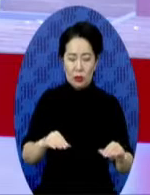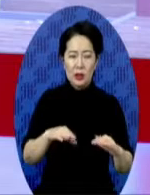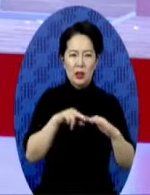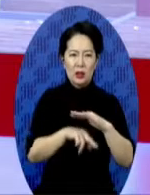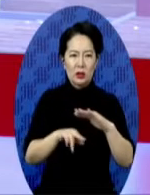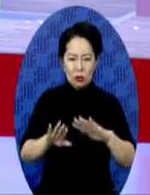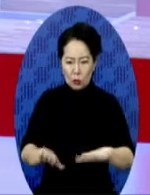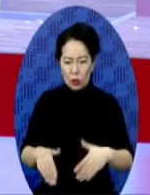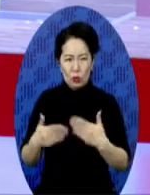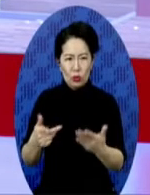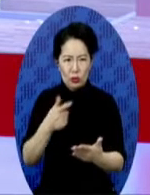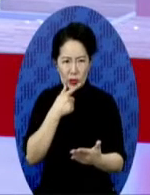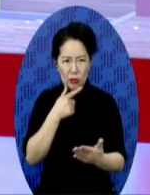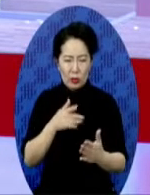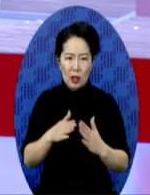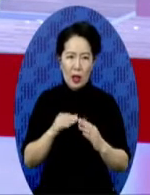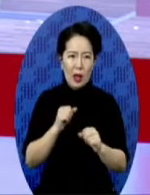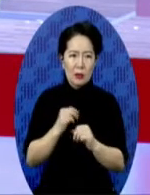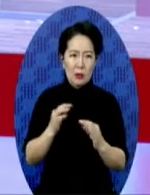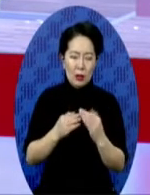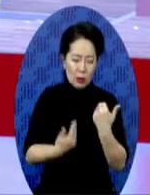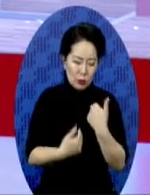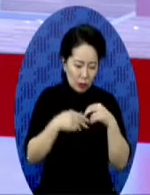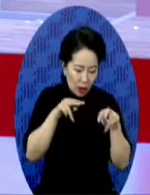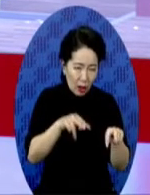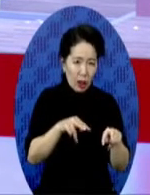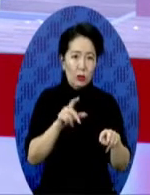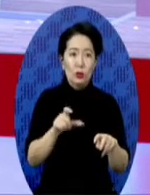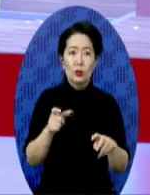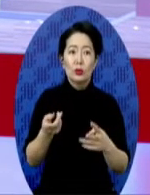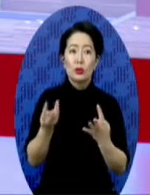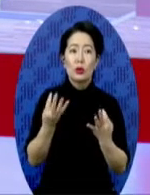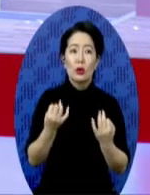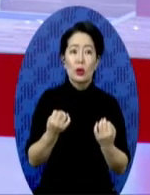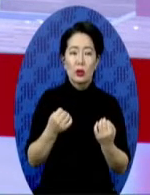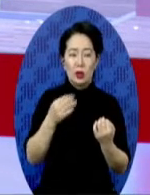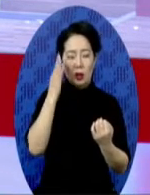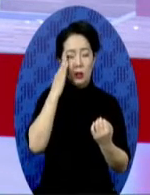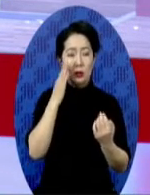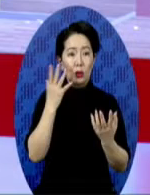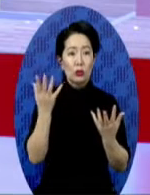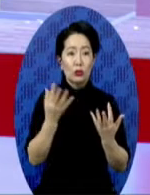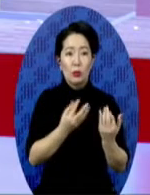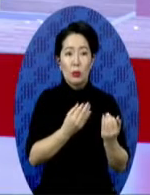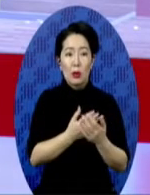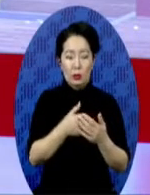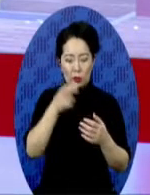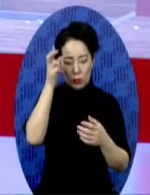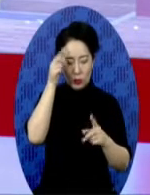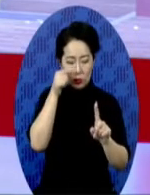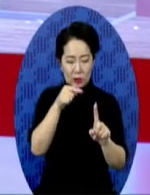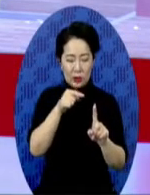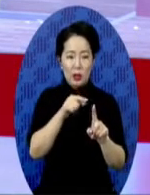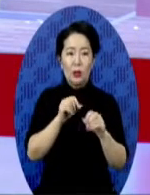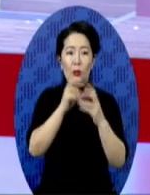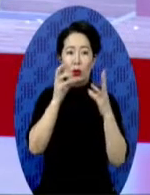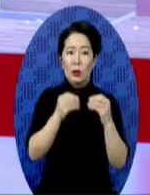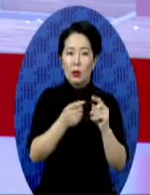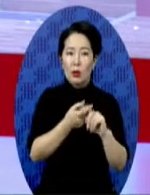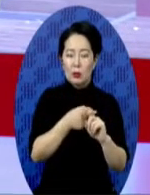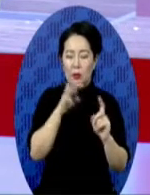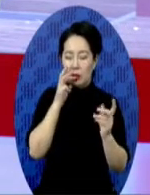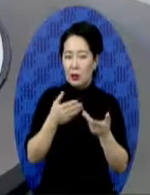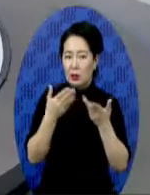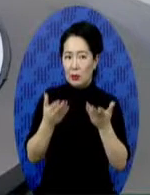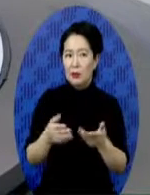аав ээжүүдэн да асуудал шийдэгдэж байна уу? Энэ сэдвийг өнөөдөр боловсролын болонд онцлж байна. За боловсролын салбарын бүтээн байгуулалтын талаар мэдээлэл хүргэхээр